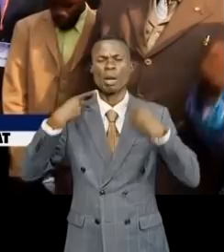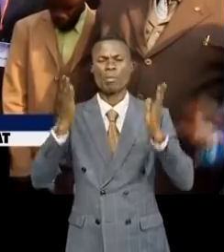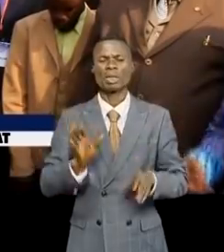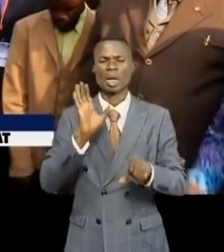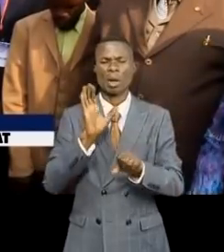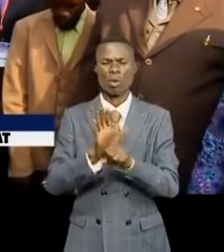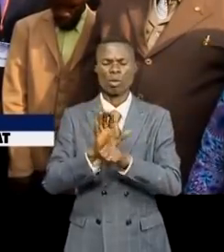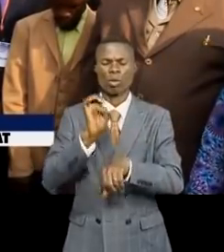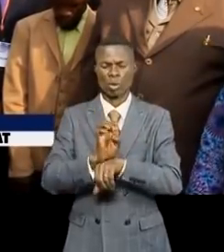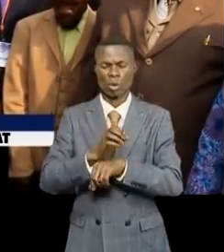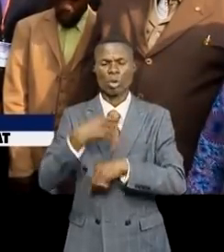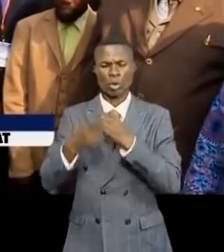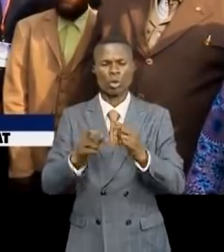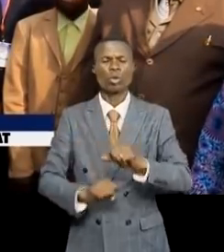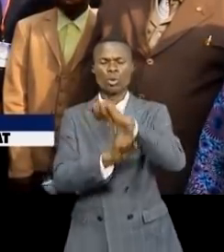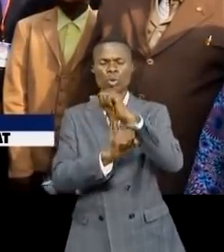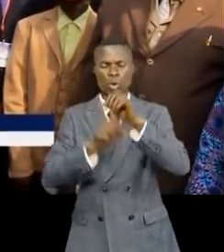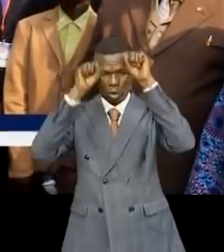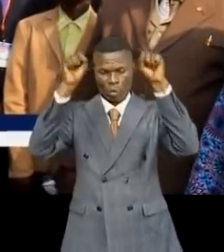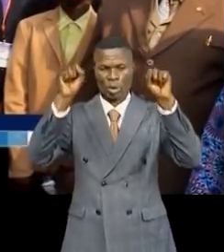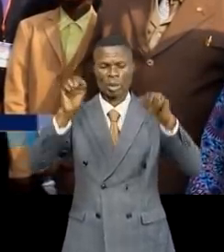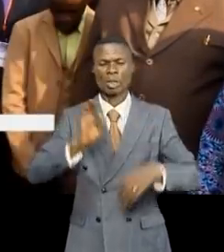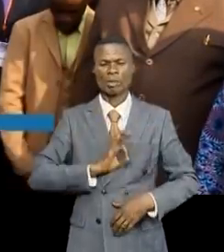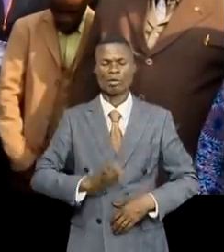églises. Nous sommes en train de soutenir le chef de l'État